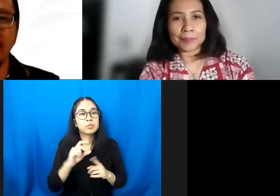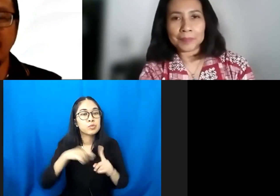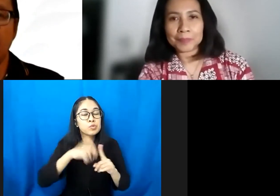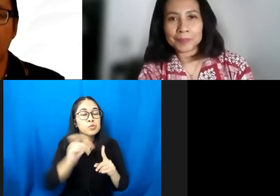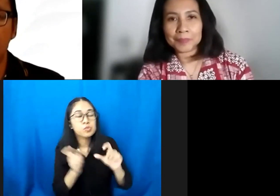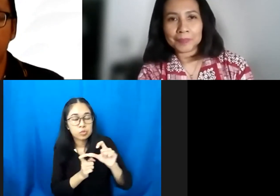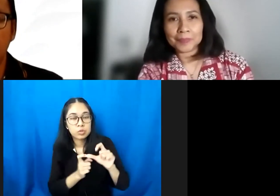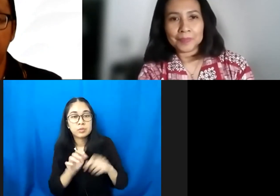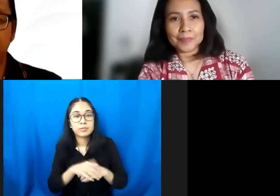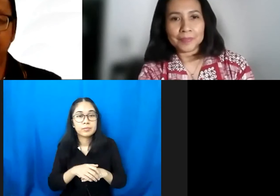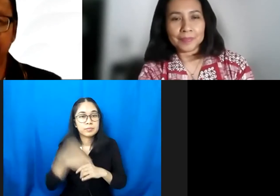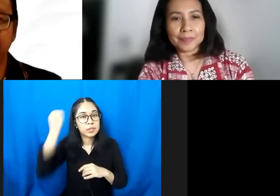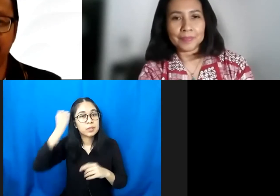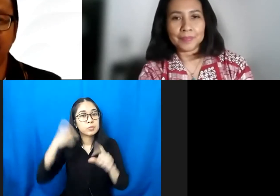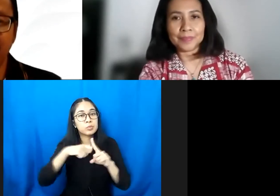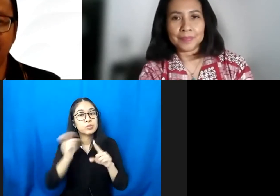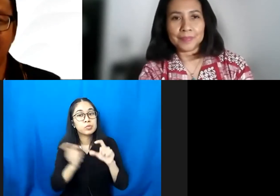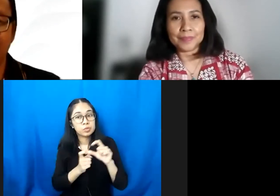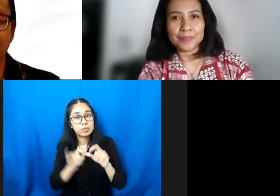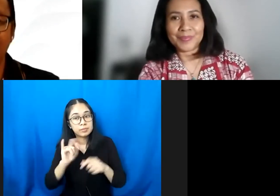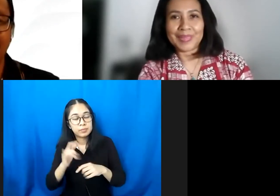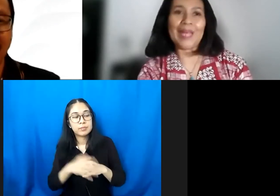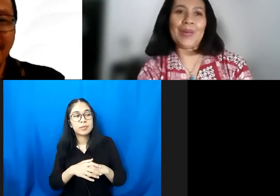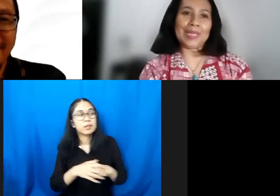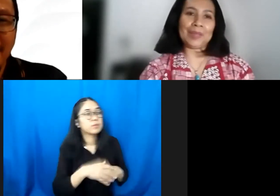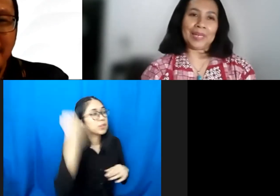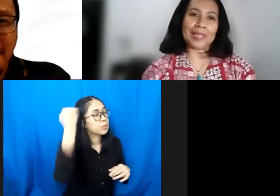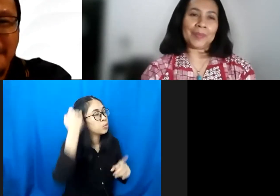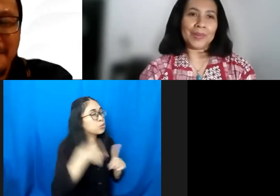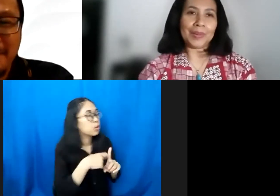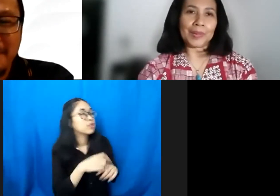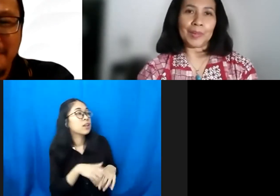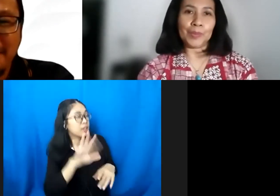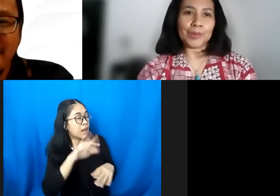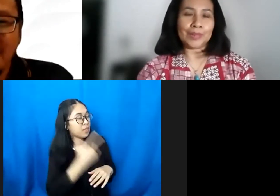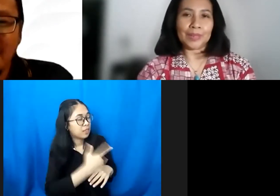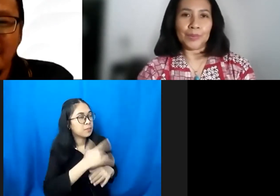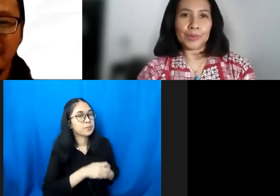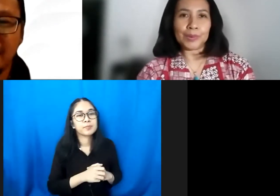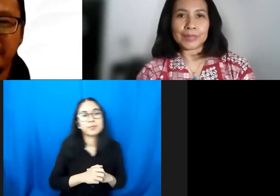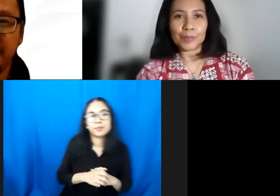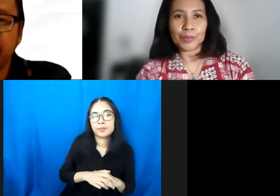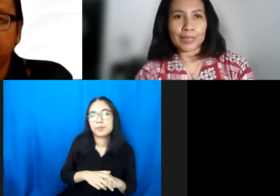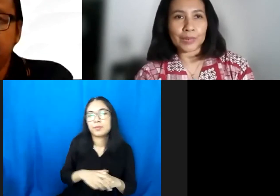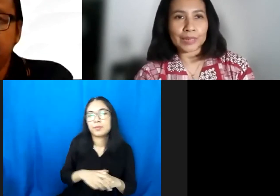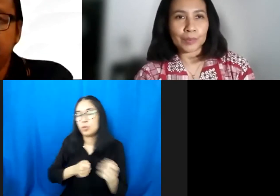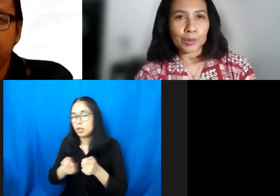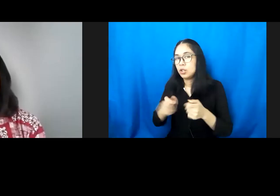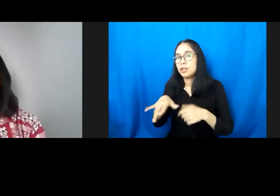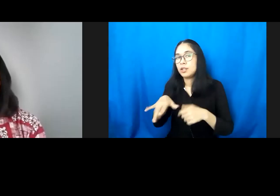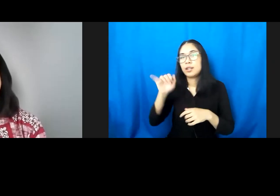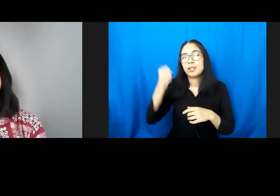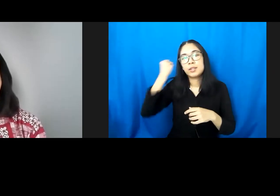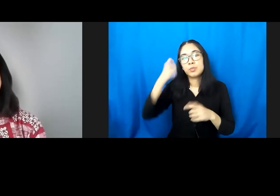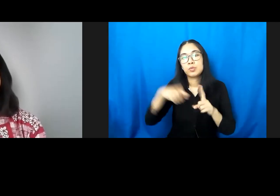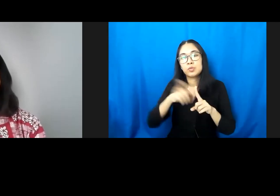dengan kita? Masih, Mbak Pat. Ya, oke, baik. Oke, Ibu Kus. Kemudian juga